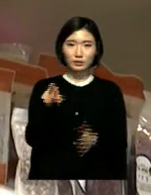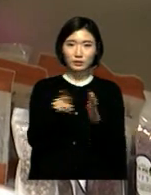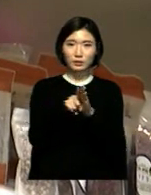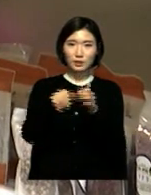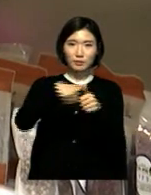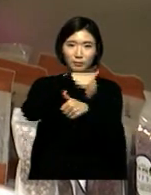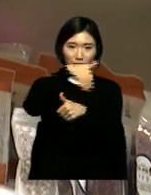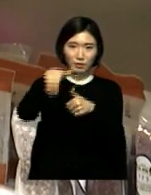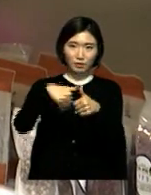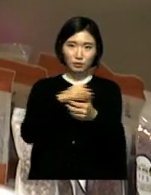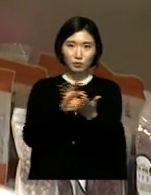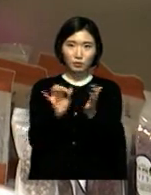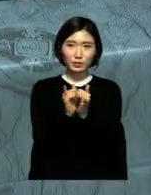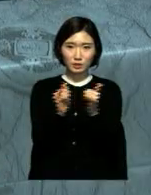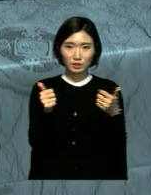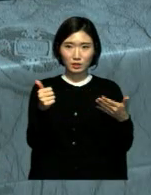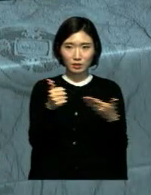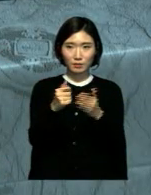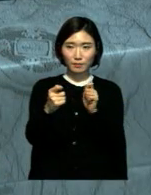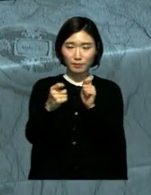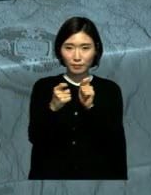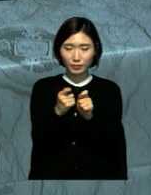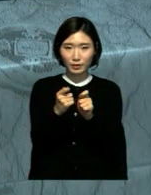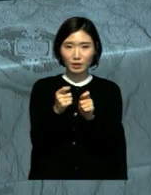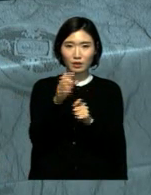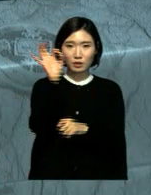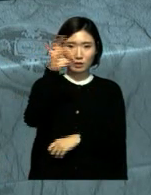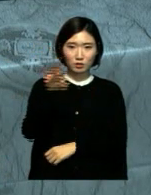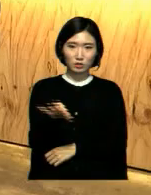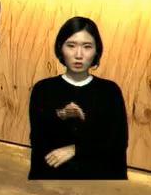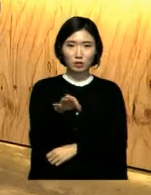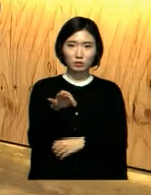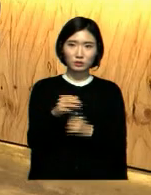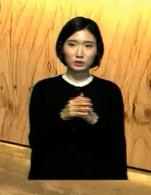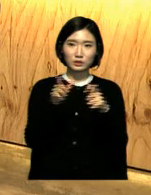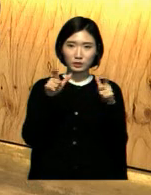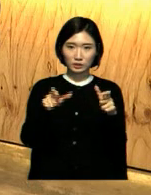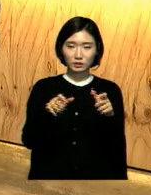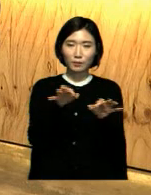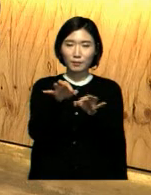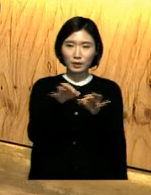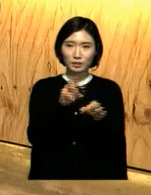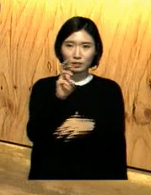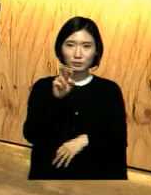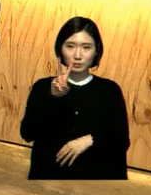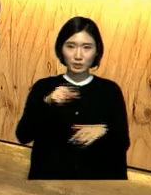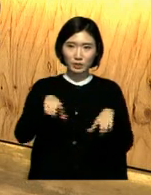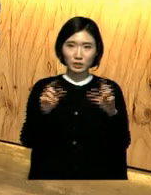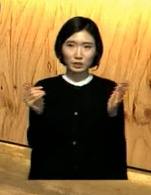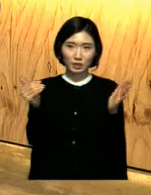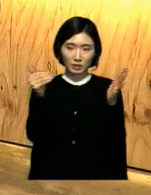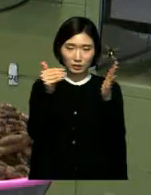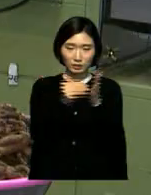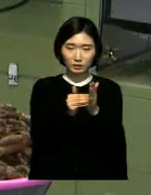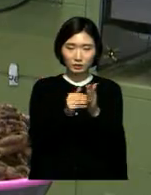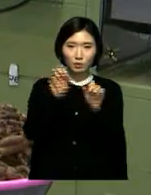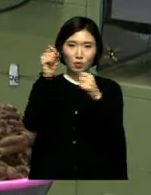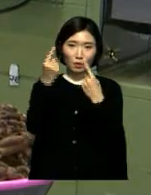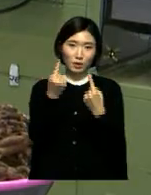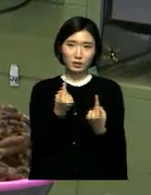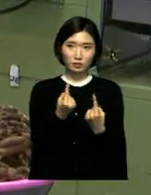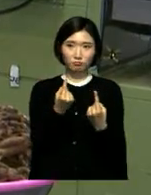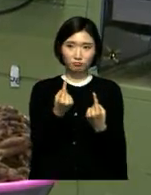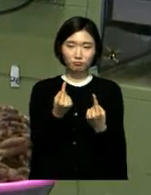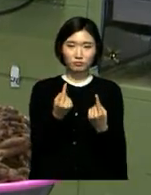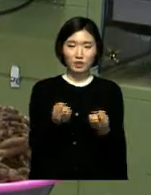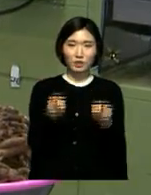바탕으로 소비자들에게 다가선 연천 로컬 푸드 마켓 오는 31일까지는 개점을 기념한 할인 행사도